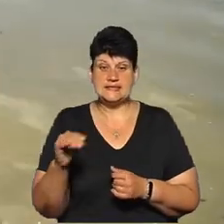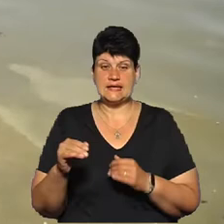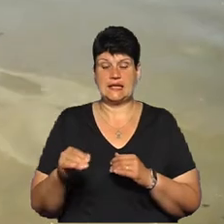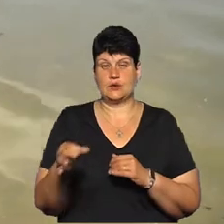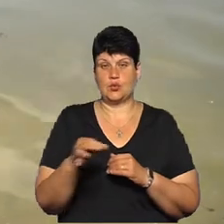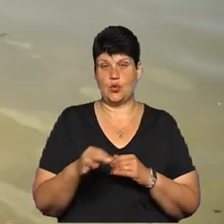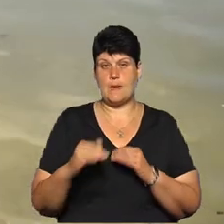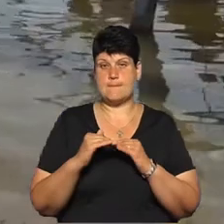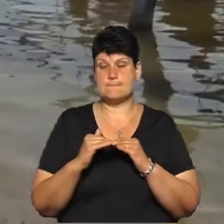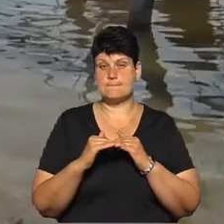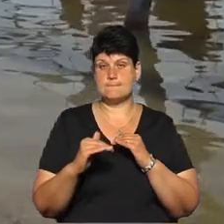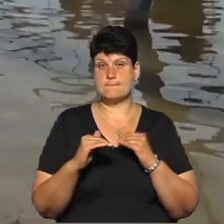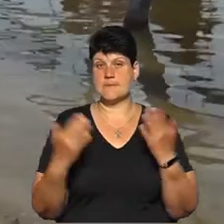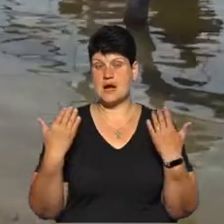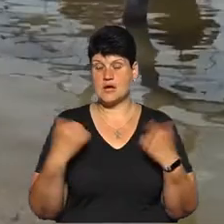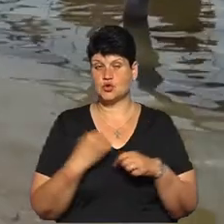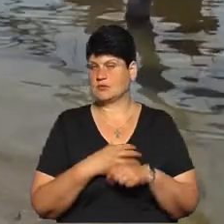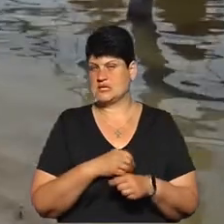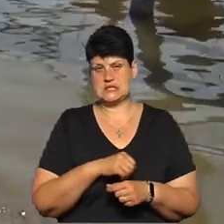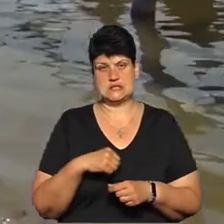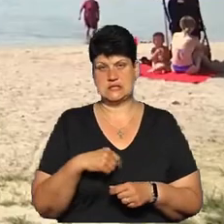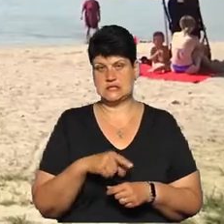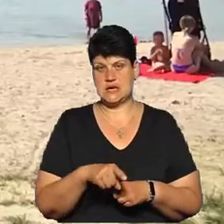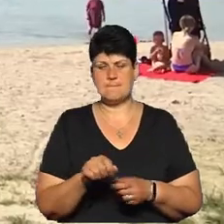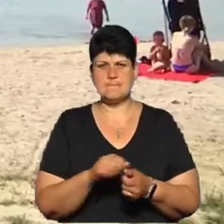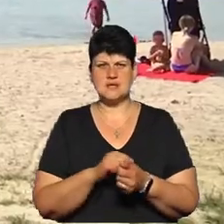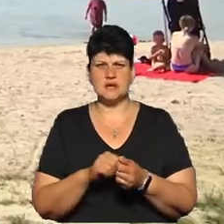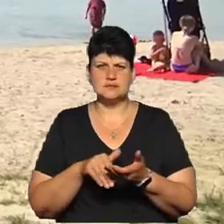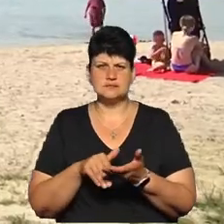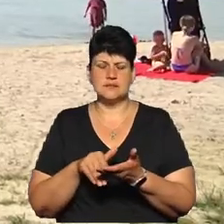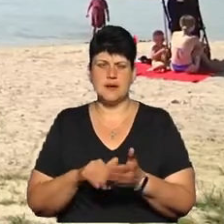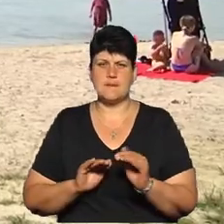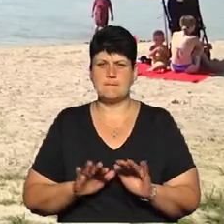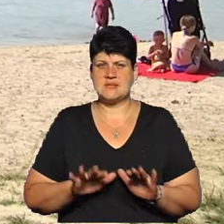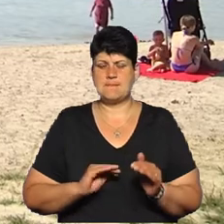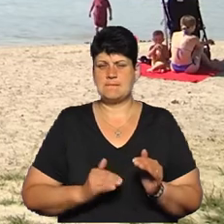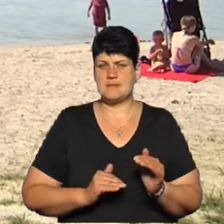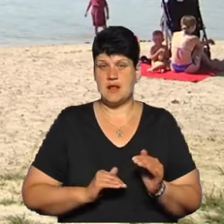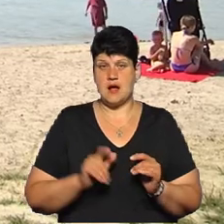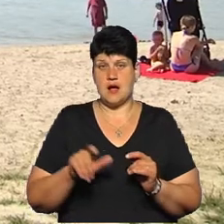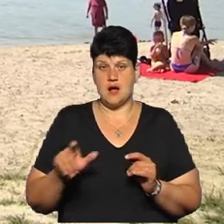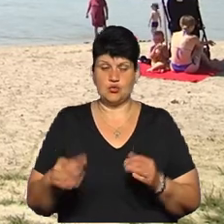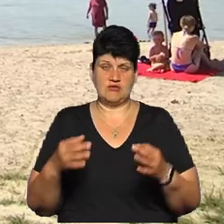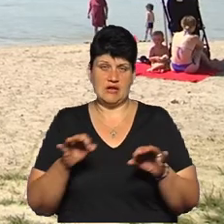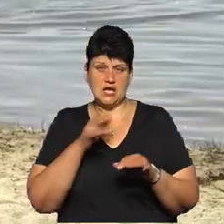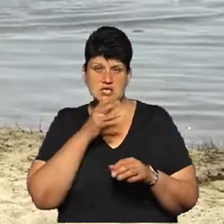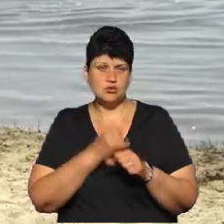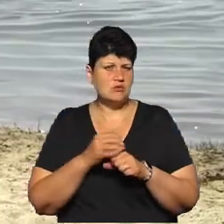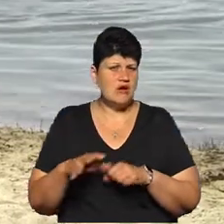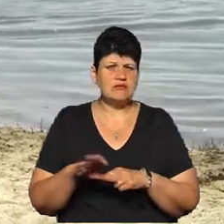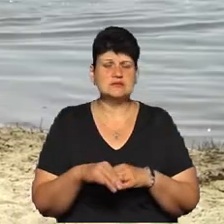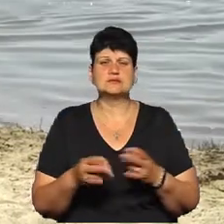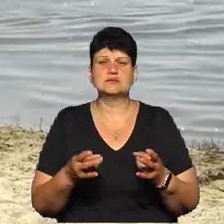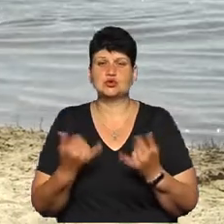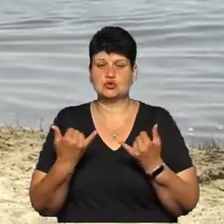силами, розповідає голова громади Андрій Нога. Каже, матеріалами долучаються місцеві підприємці, а жителі у вільний час роблять усе необхідне. Так